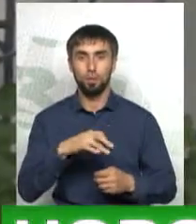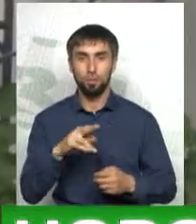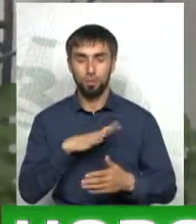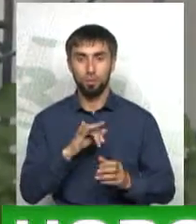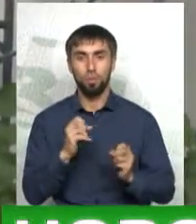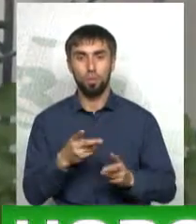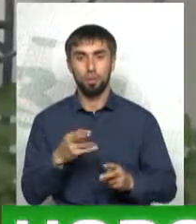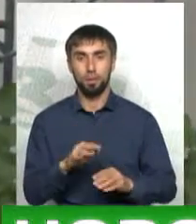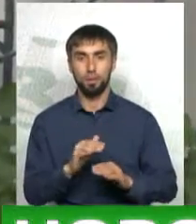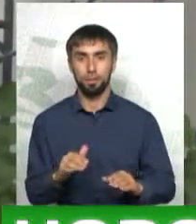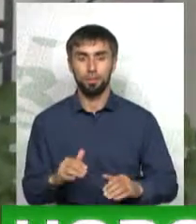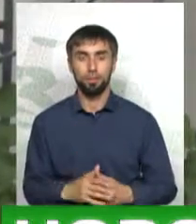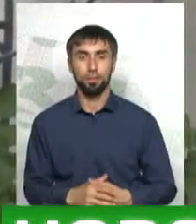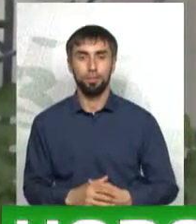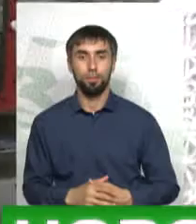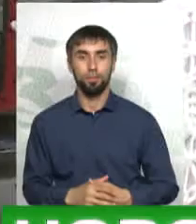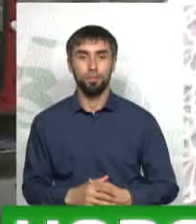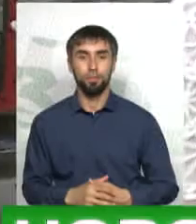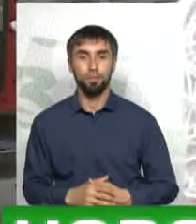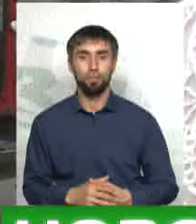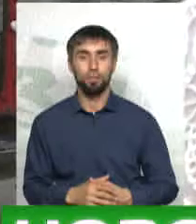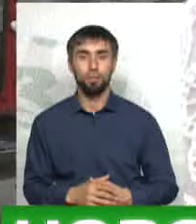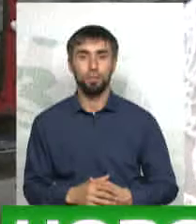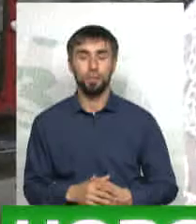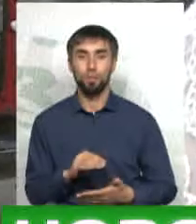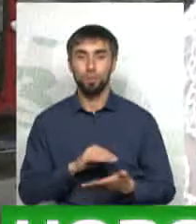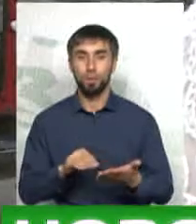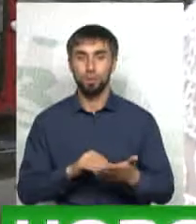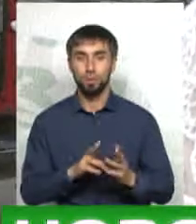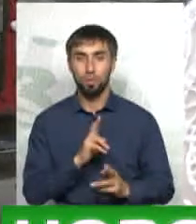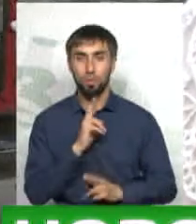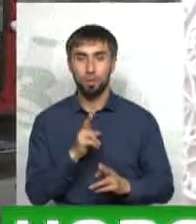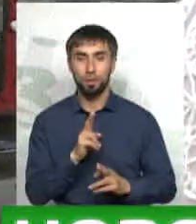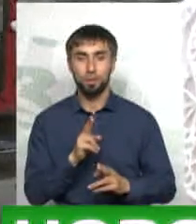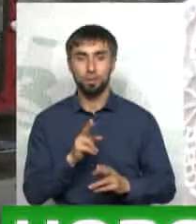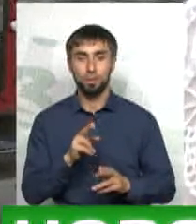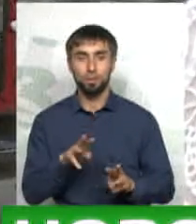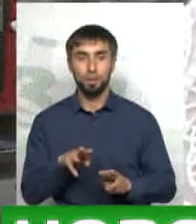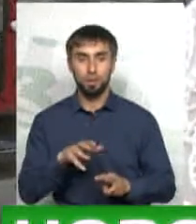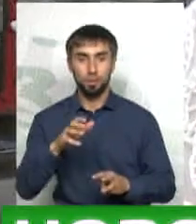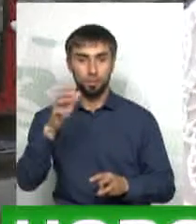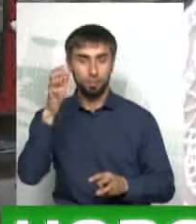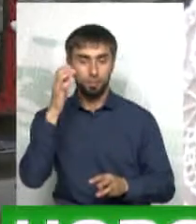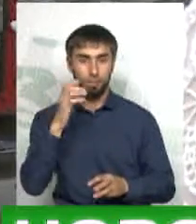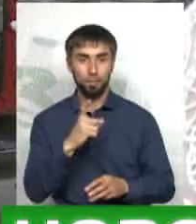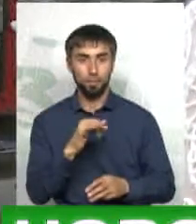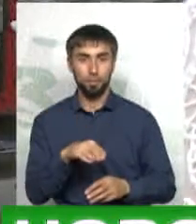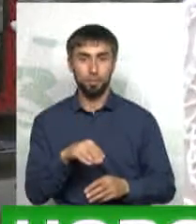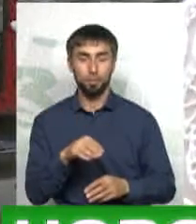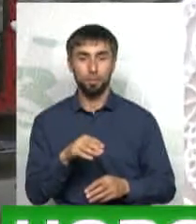представляли опасность для детей и взрослых. Письменно обратилась к министру образования и науки Эсет Ибрагимовне.